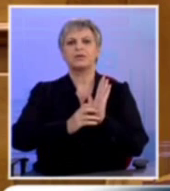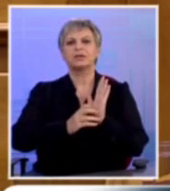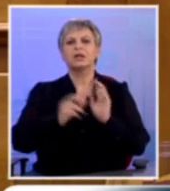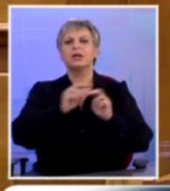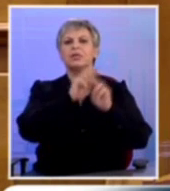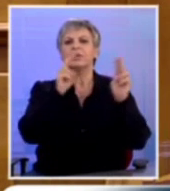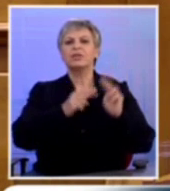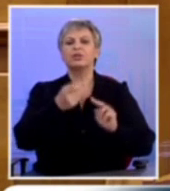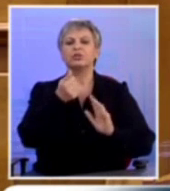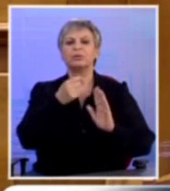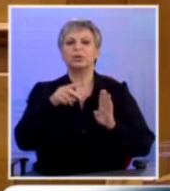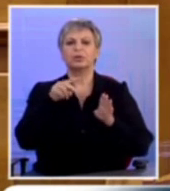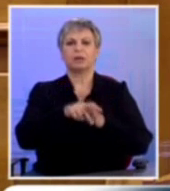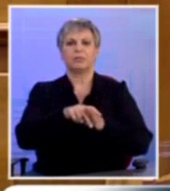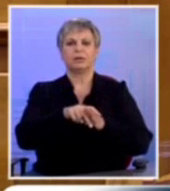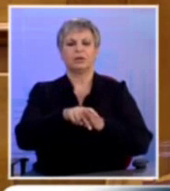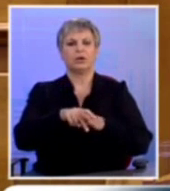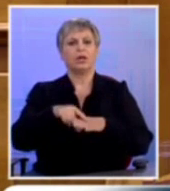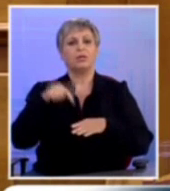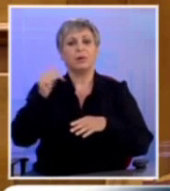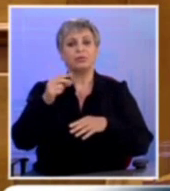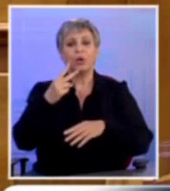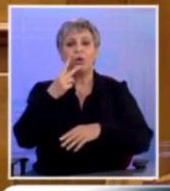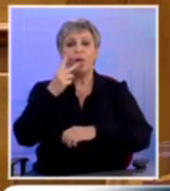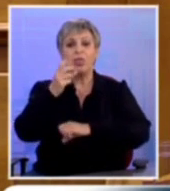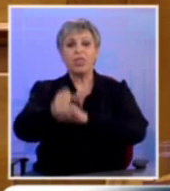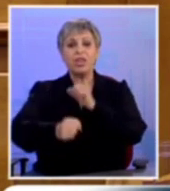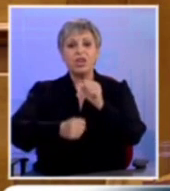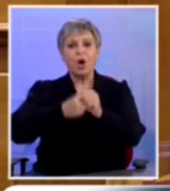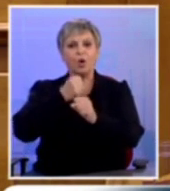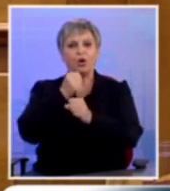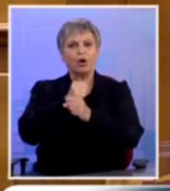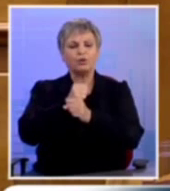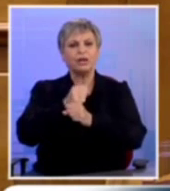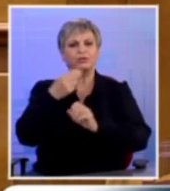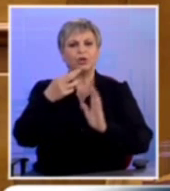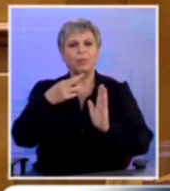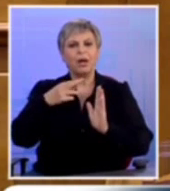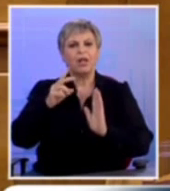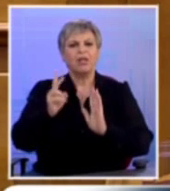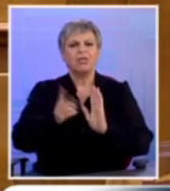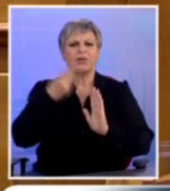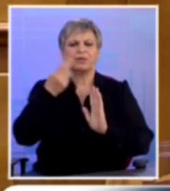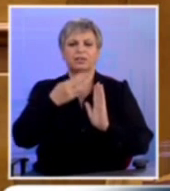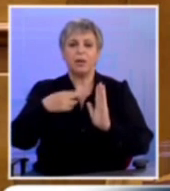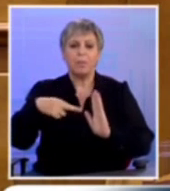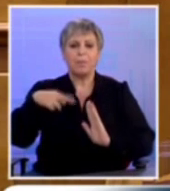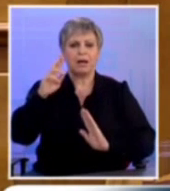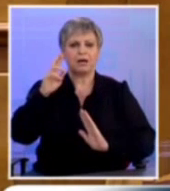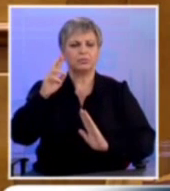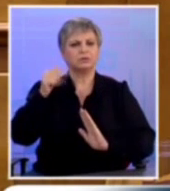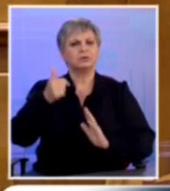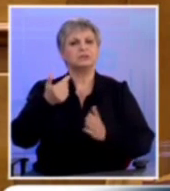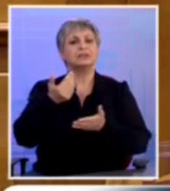χρέος 200% του ΑΕΠ την επόμενη διετία για τη χώρα μας. Ζητεί 30 χρόνια περίοδο χάριτος για